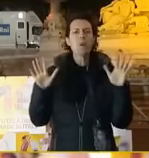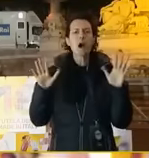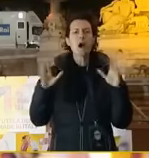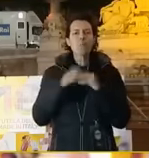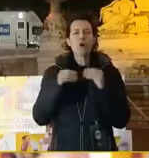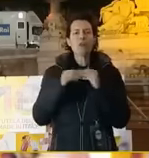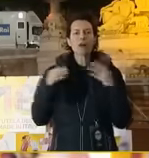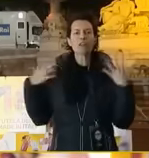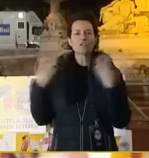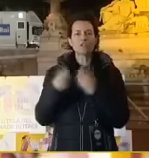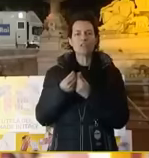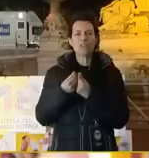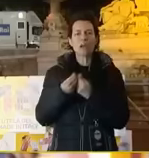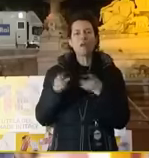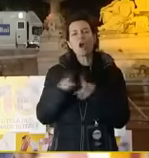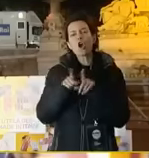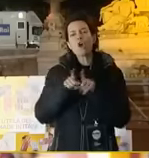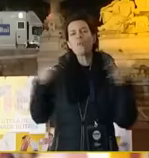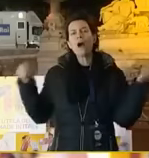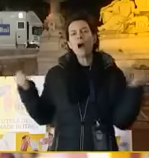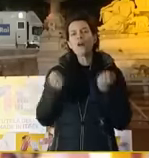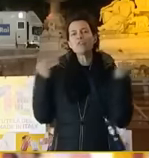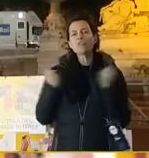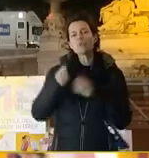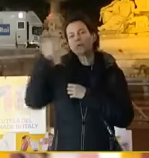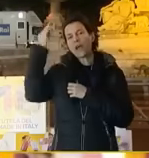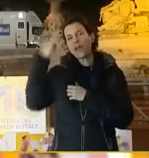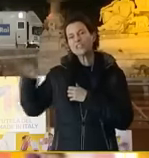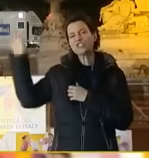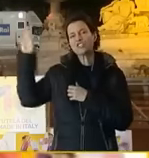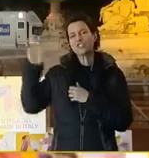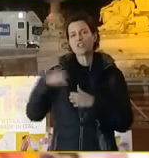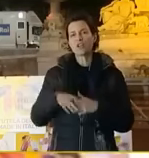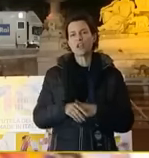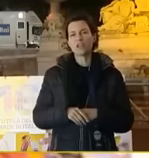Ed è stata un'avventura davvero eccezionale.